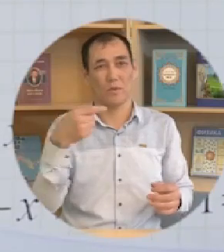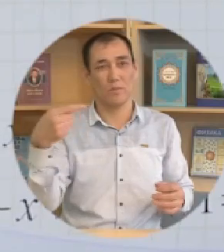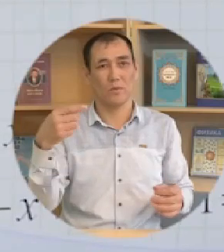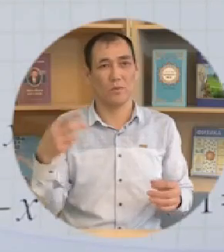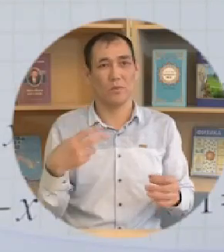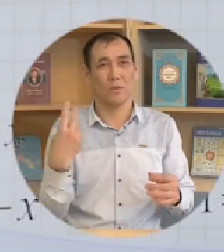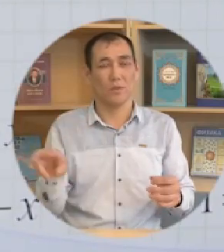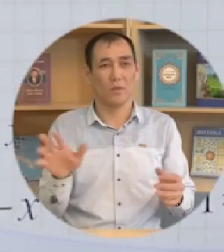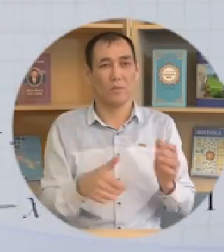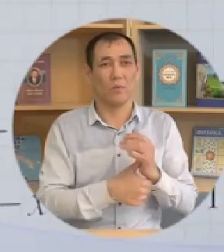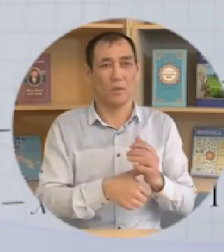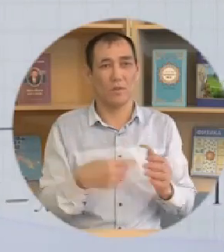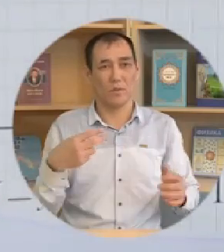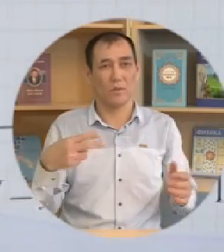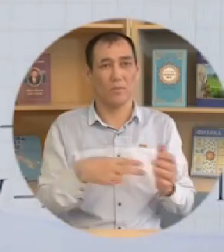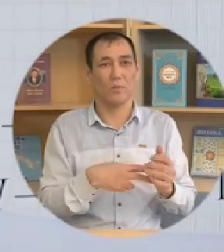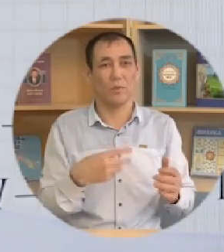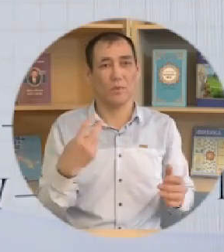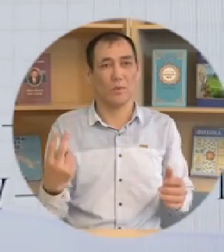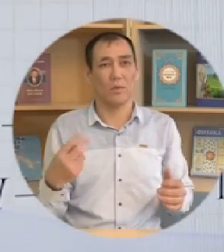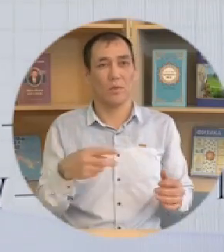2 тең минус 13.